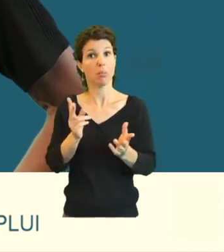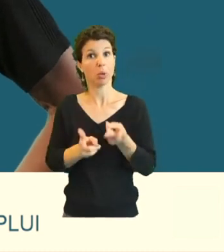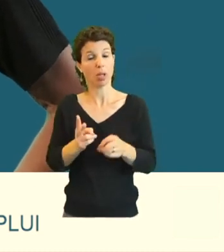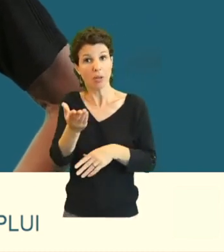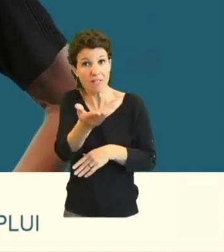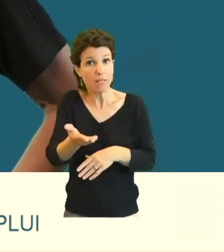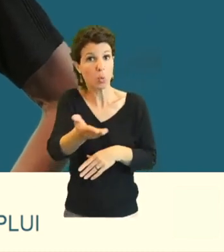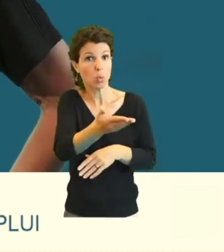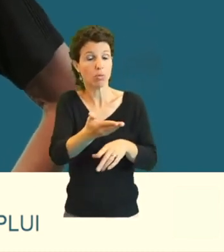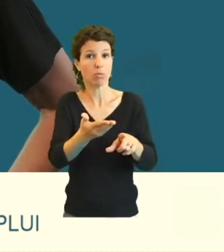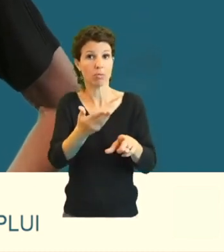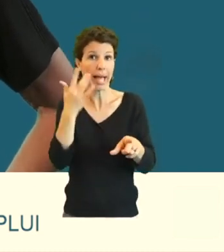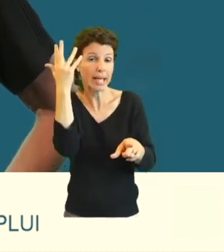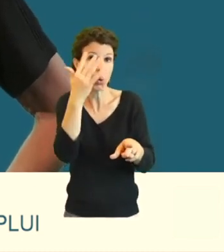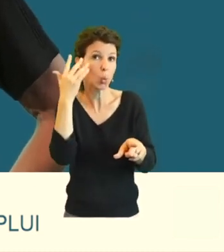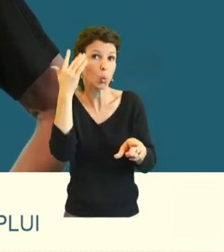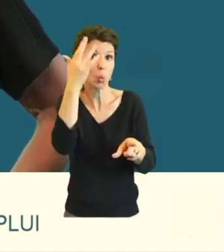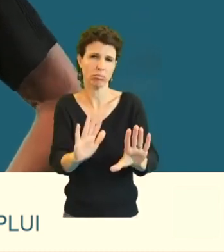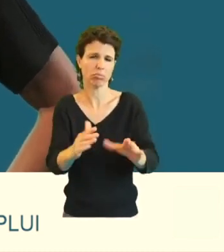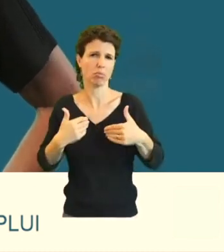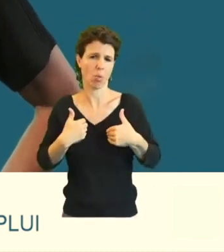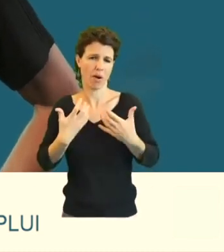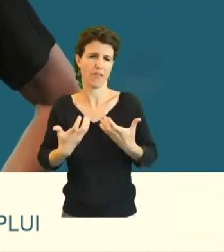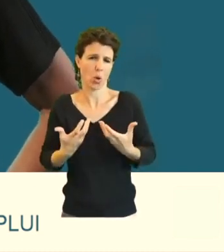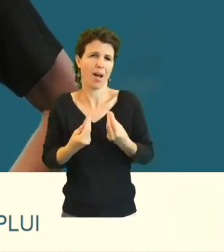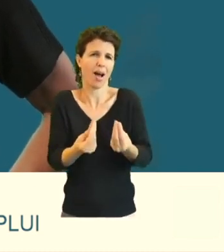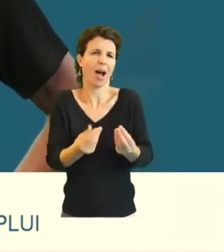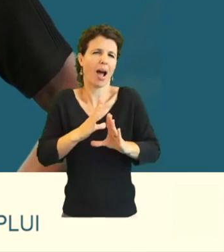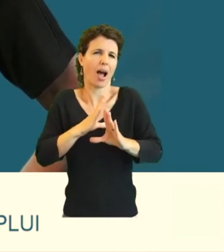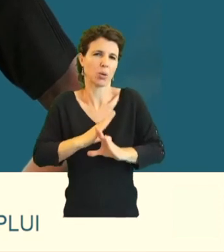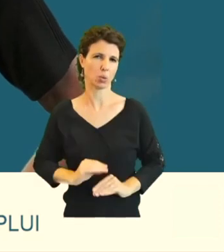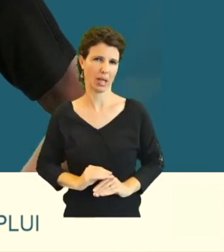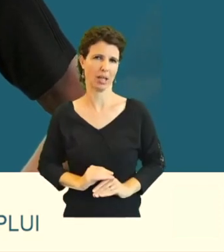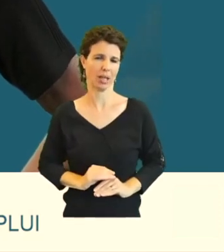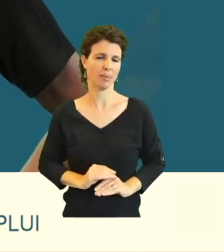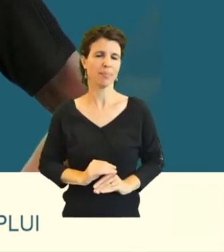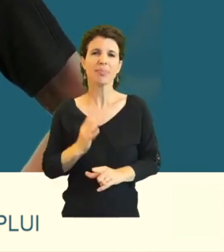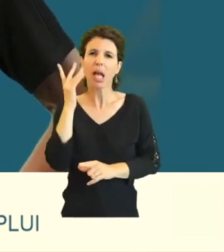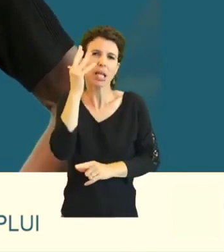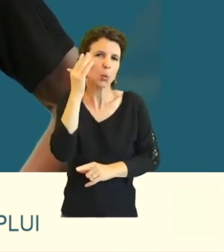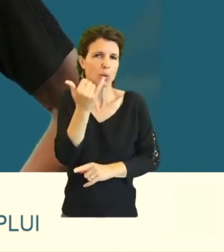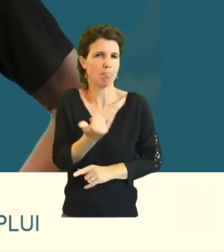vais essayer de vous rassurer parce qu'il n'y a pas d'inquiétude à avoir. Aujourd'hui,